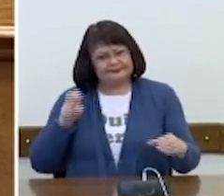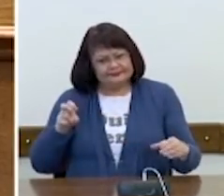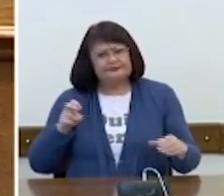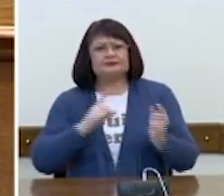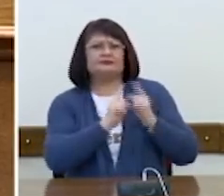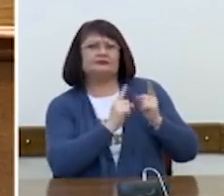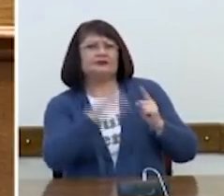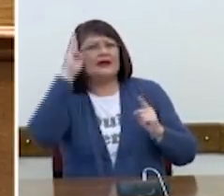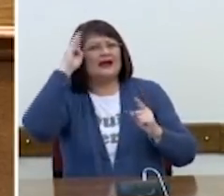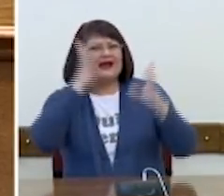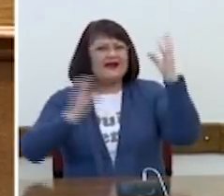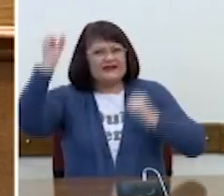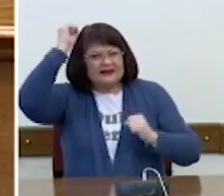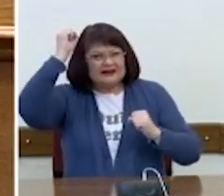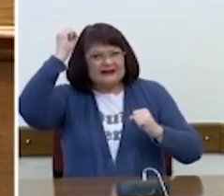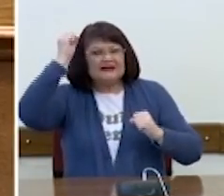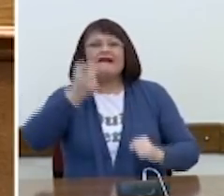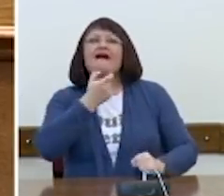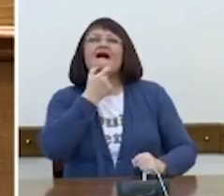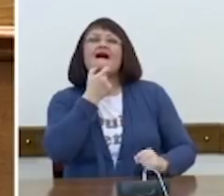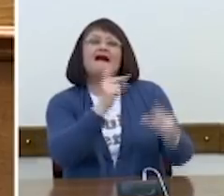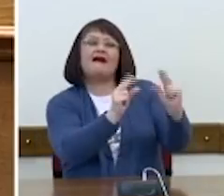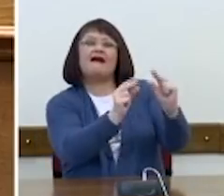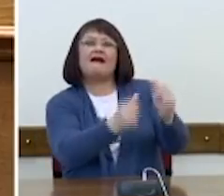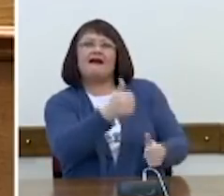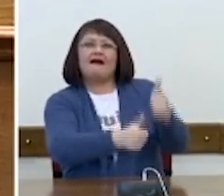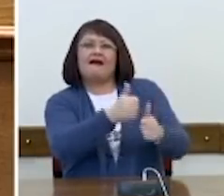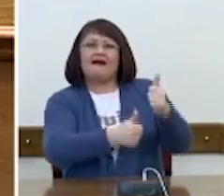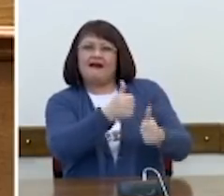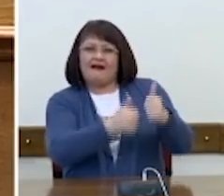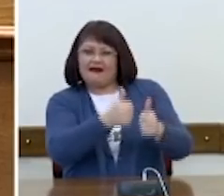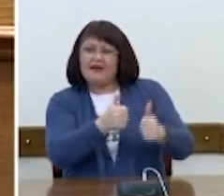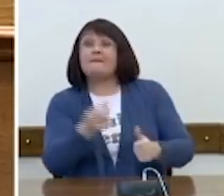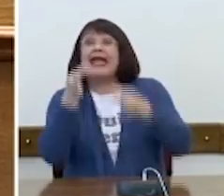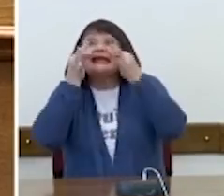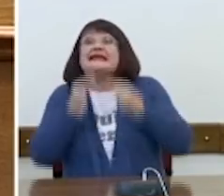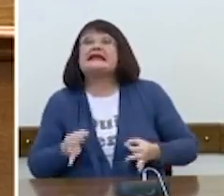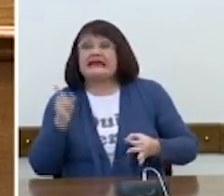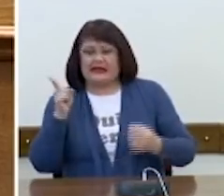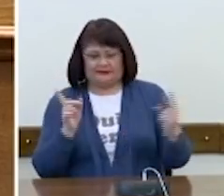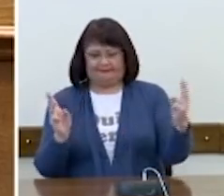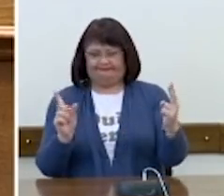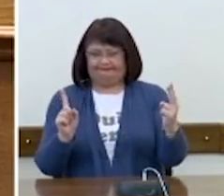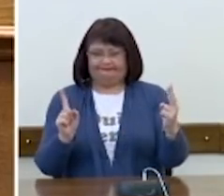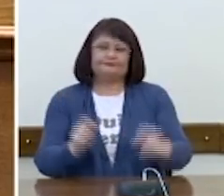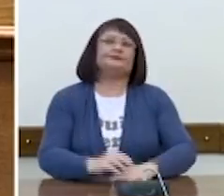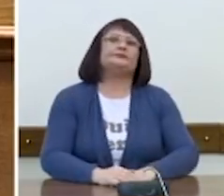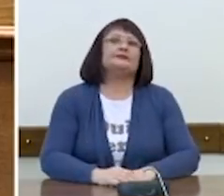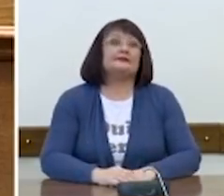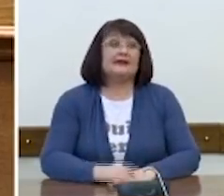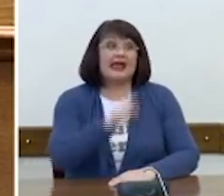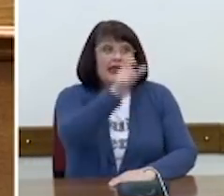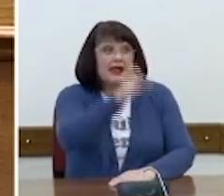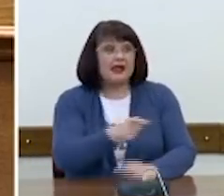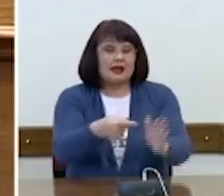ΗΠΑ, Αυστραλίας και Βρετανίας στον ανταγωνισμό με την Κίνα. Εσείς οι ίδιοι μάλιστα προβάλλετε σε όλους